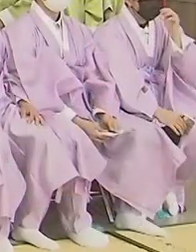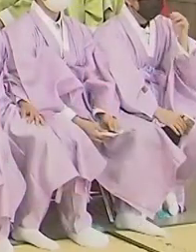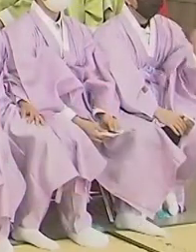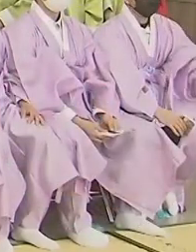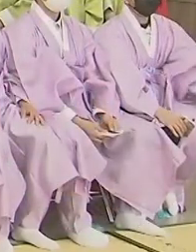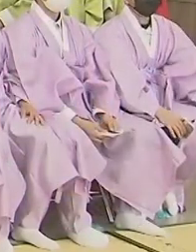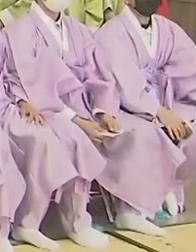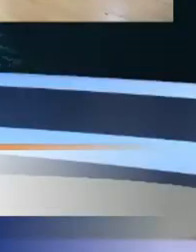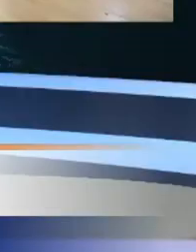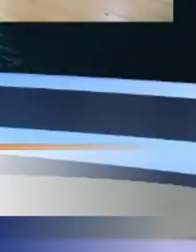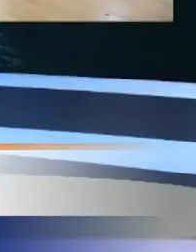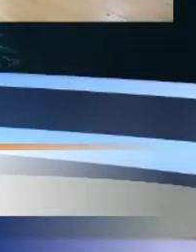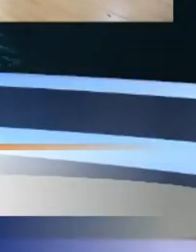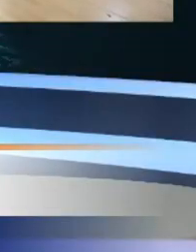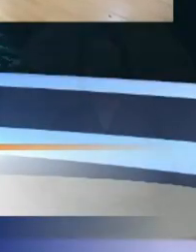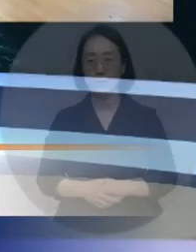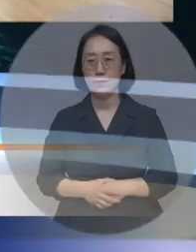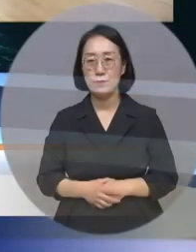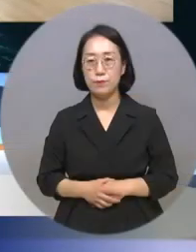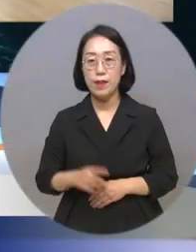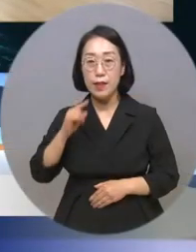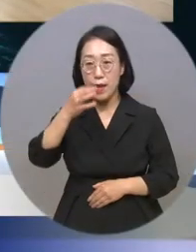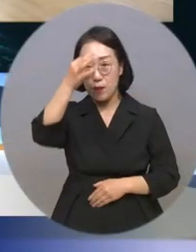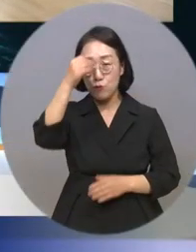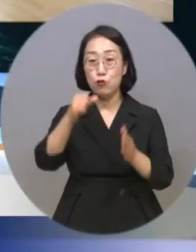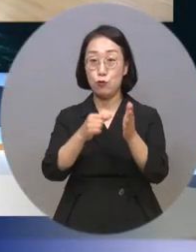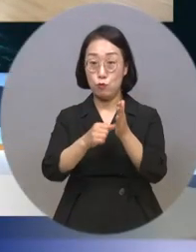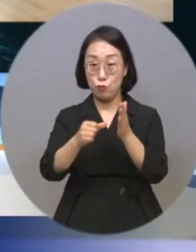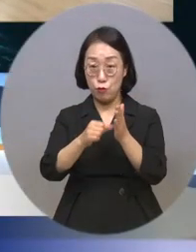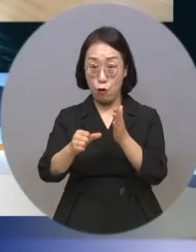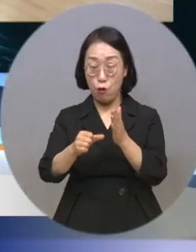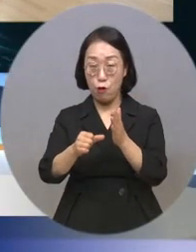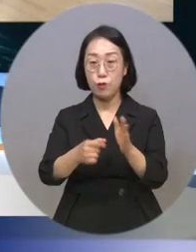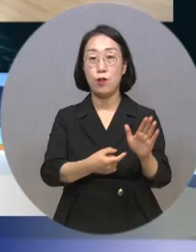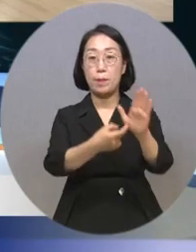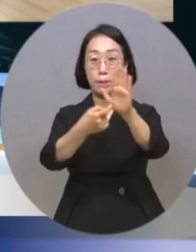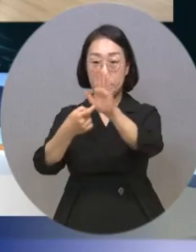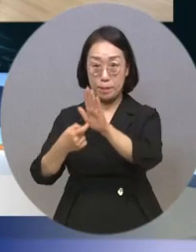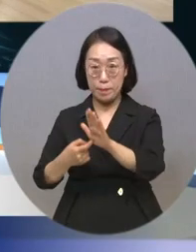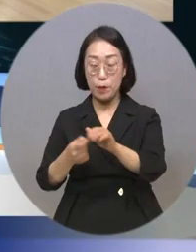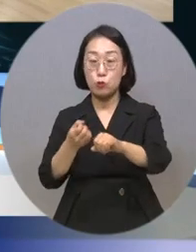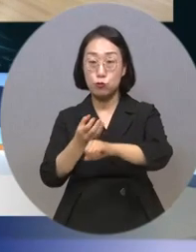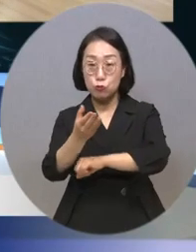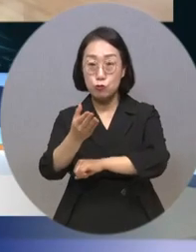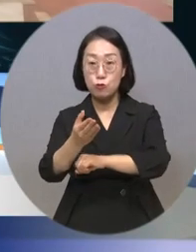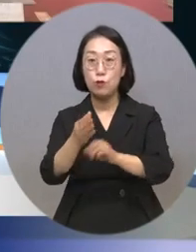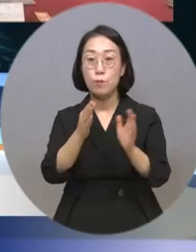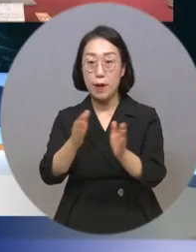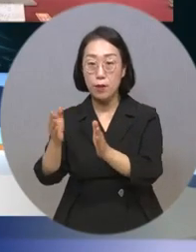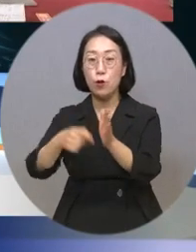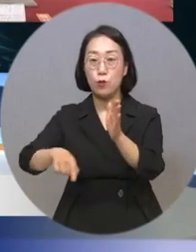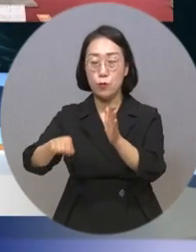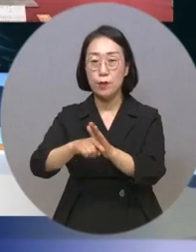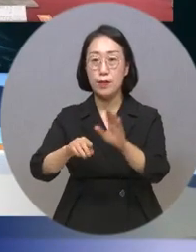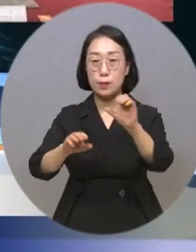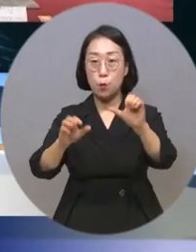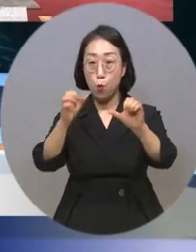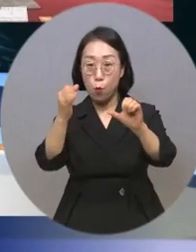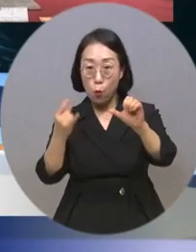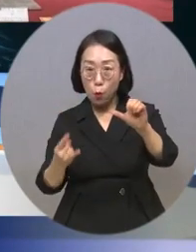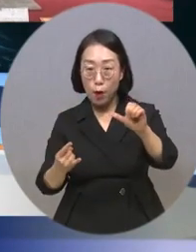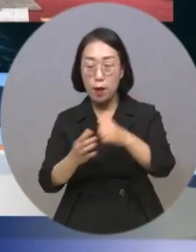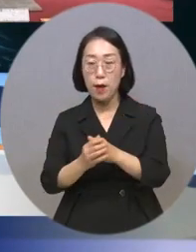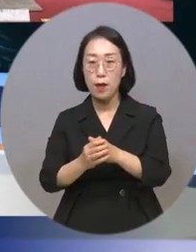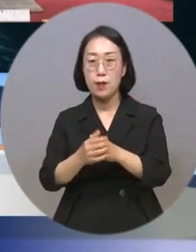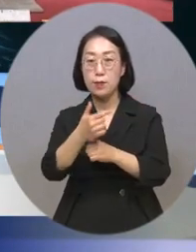장유진입니다. 우수 공예품을 격려하고 수출 판로 기반을 조성하는 제45회 전라북도